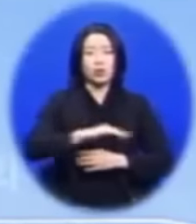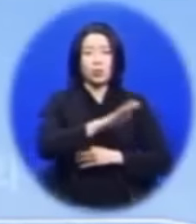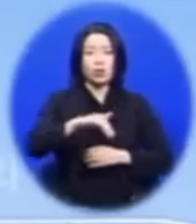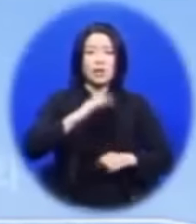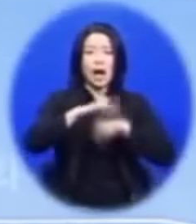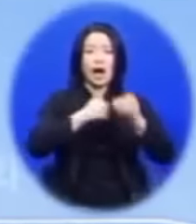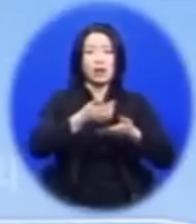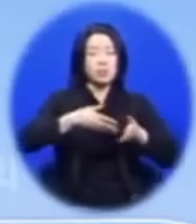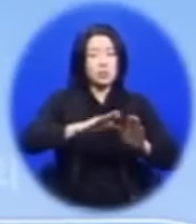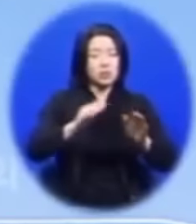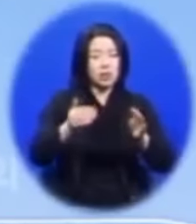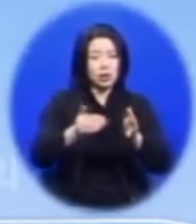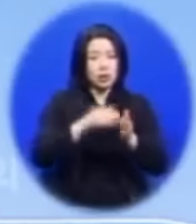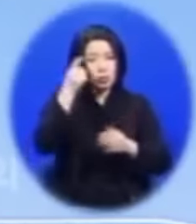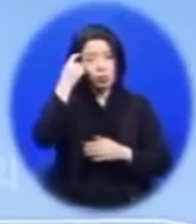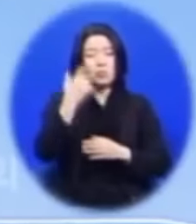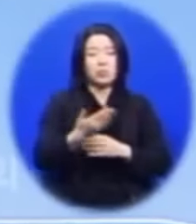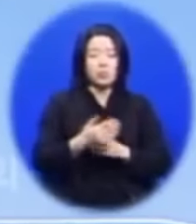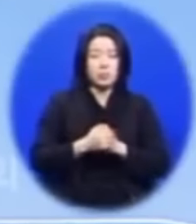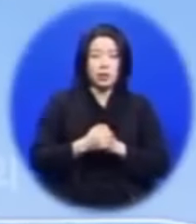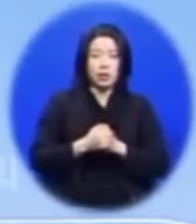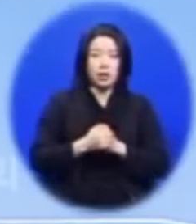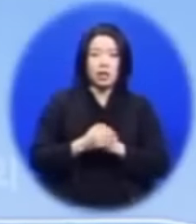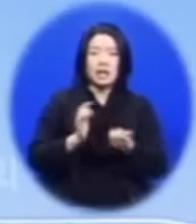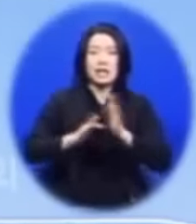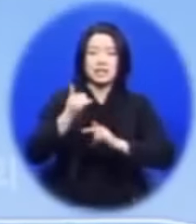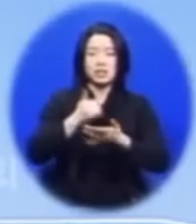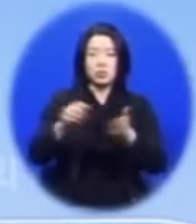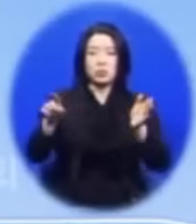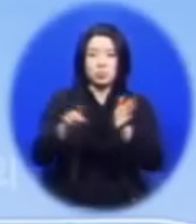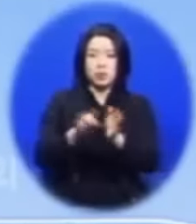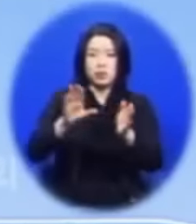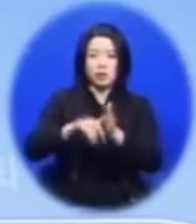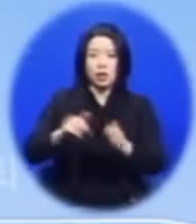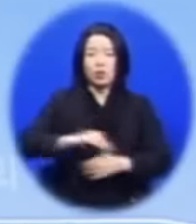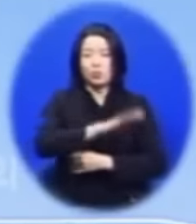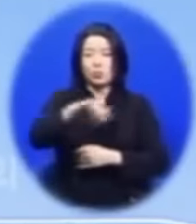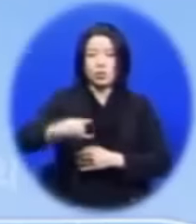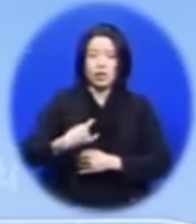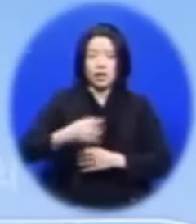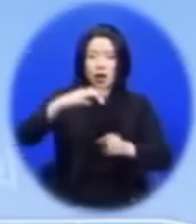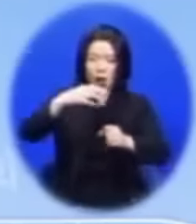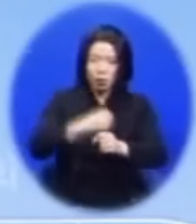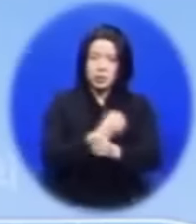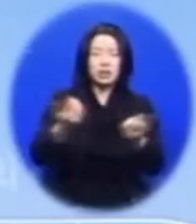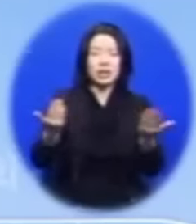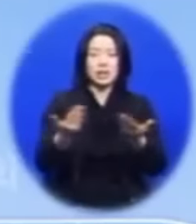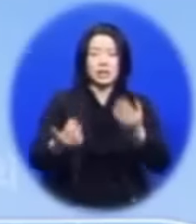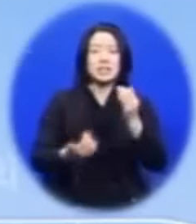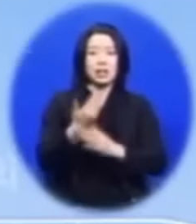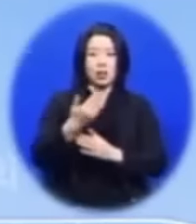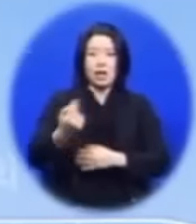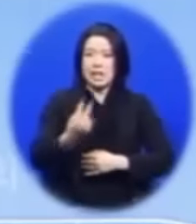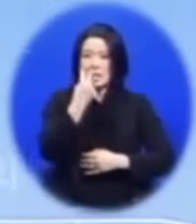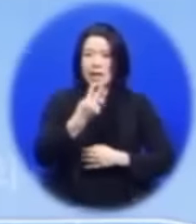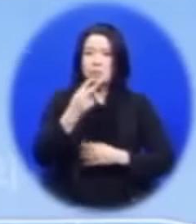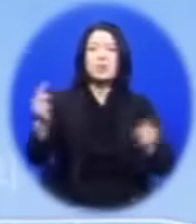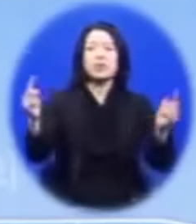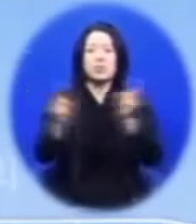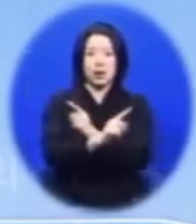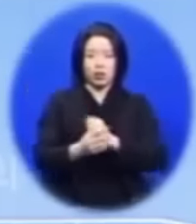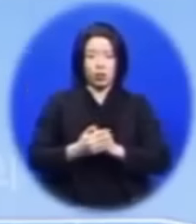말합니까 예수를 믿을 때 우리에게 엄청난 일이 벌어졌어요 생명이 바뀌어 버린 겁니다 생명